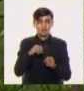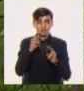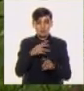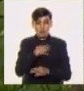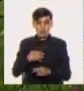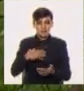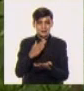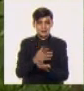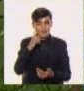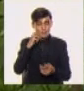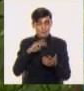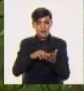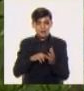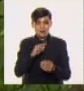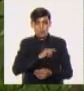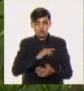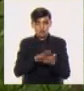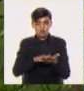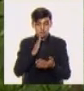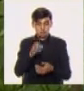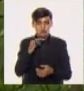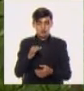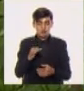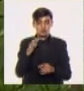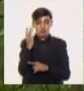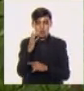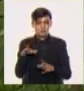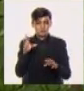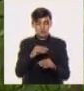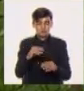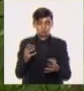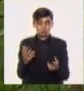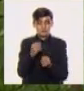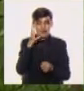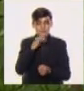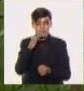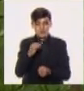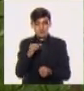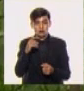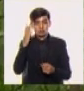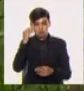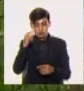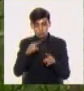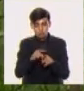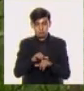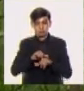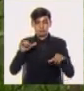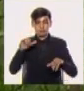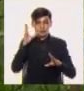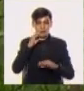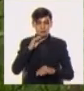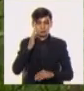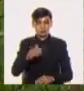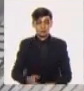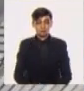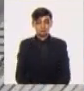құрдық. Егер жоспар бойынша жұмыстар атқарылса, қолда бар тал дарақты сақтап қана қоймай, оның санын да едәуір көбейтуге мүмкіндік